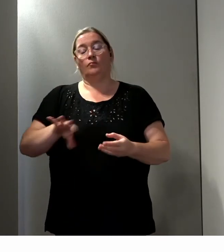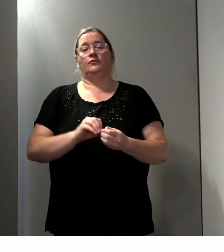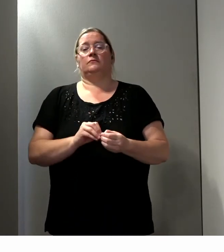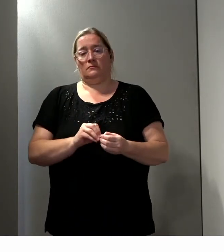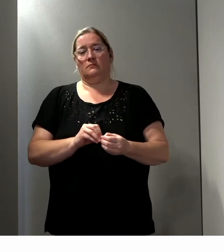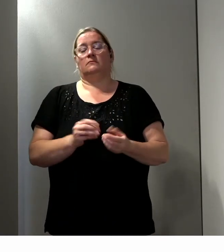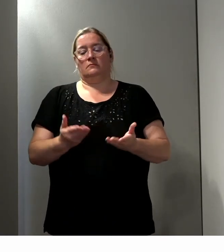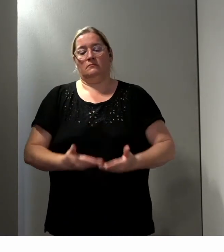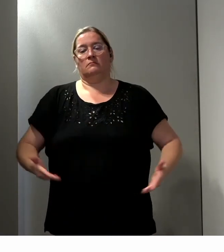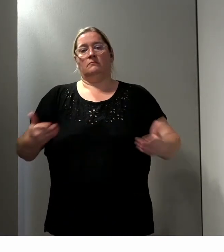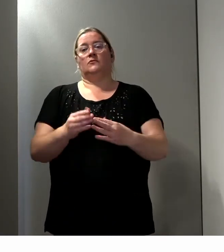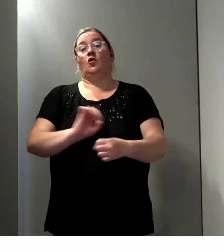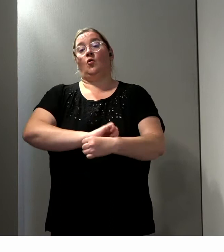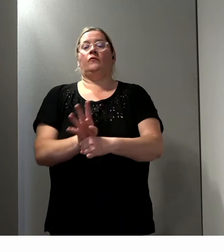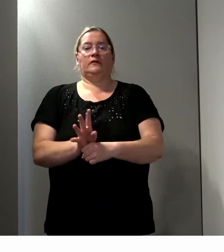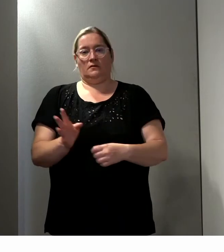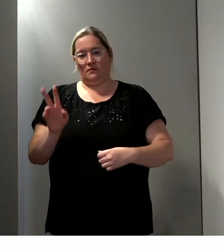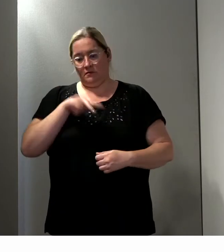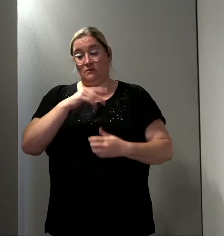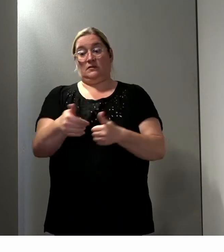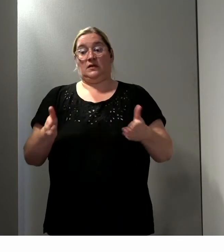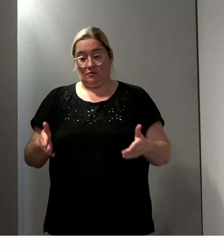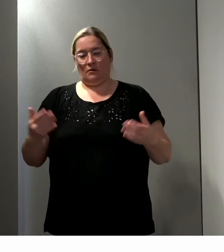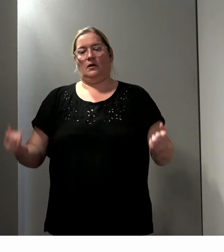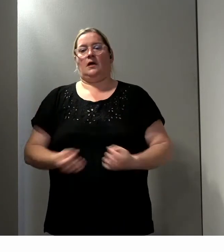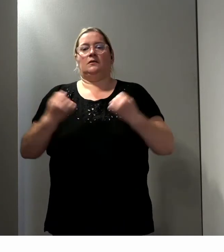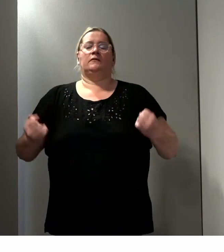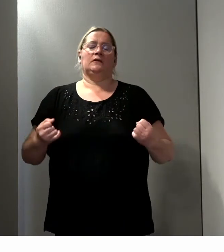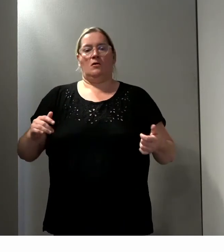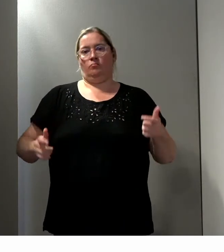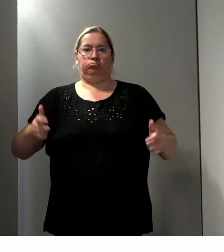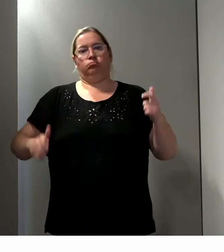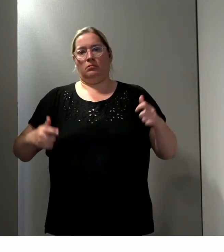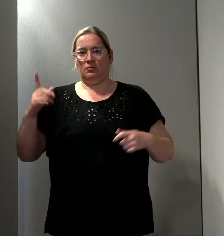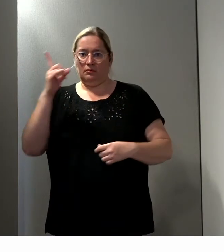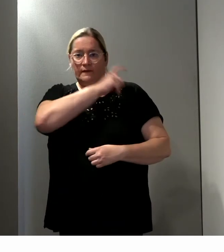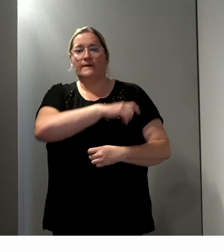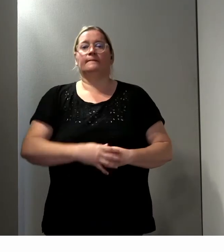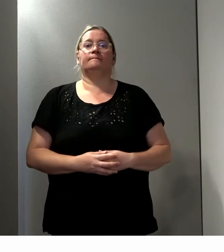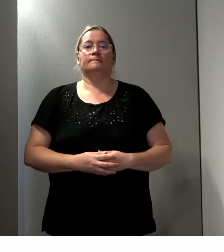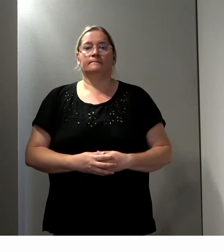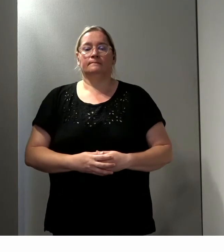sanitaire que tout le monde a connue, dans mon secteur d'activité en particulier. Mais